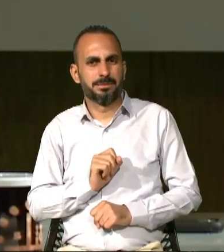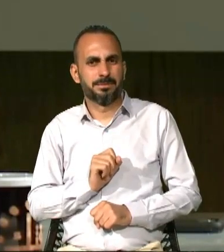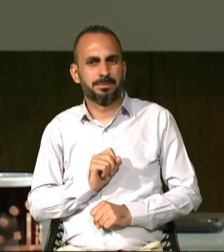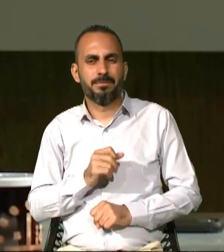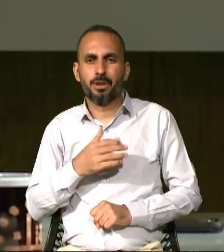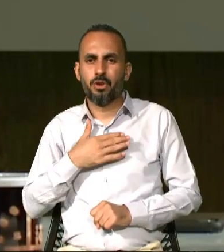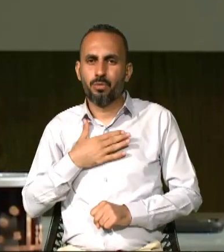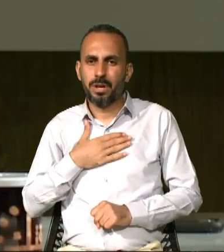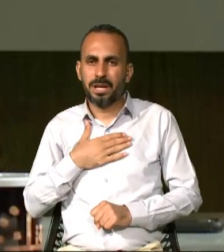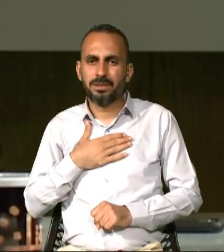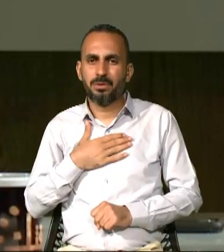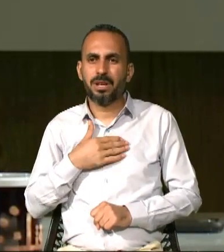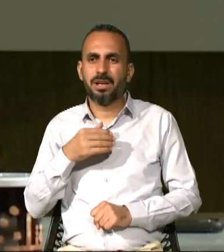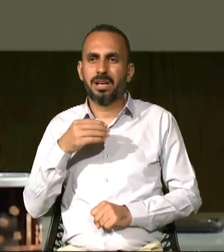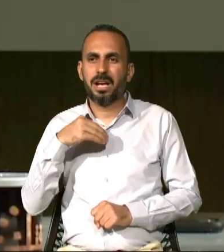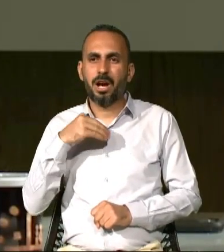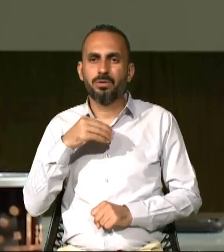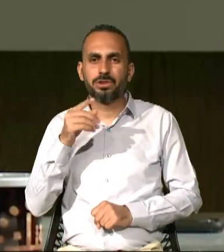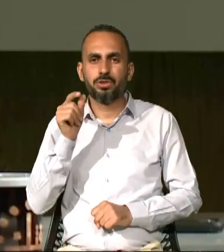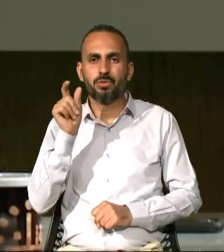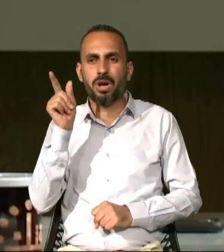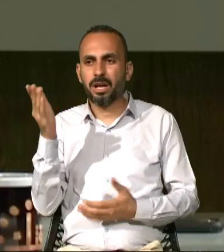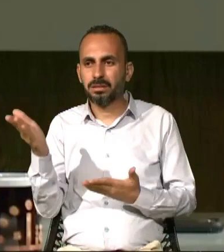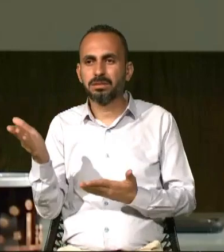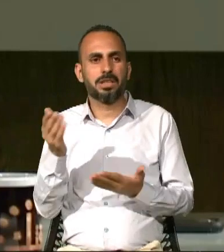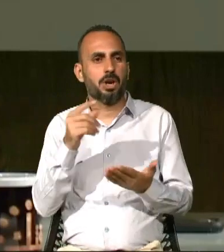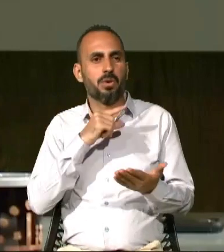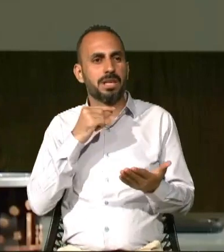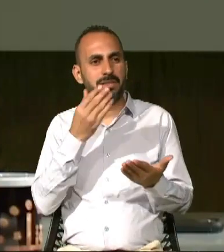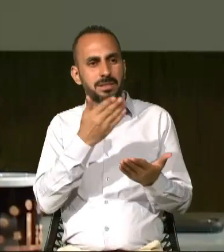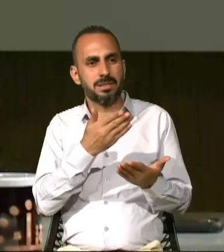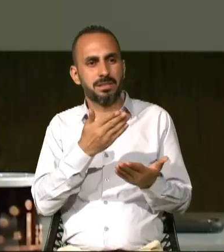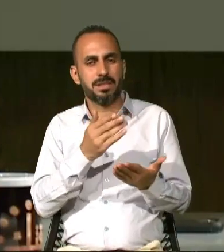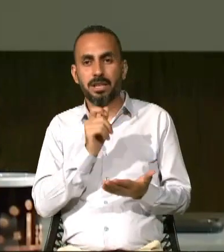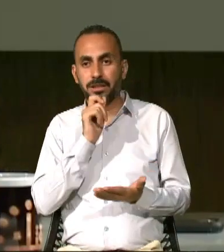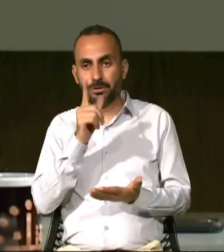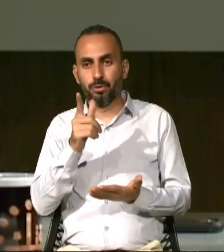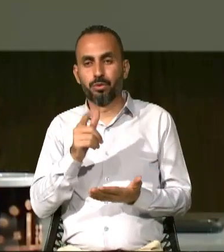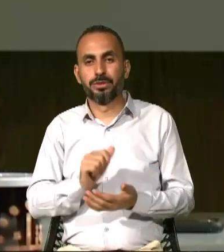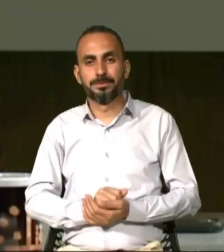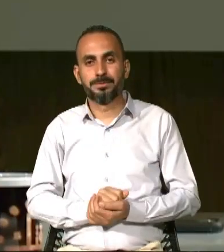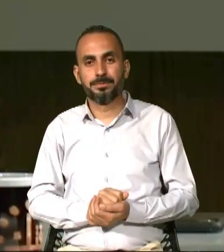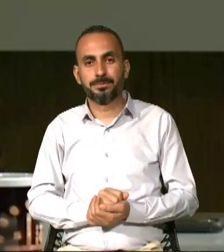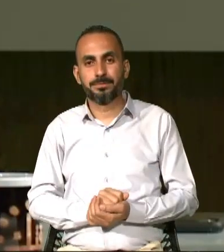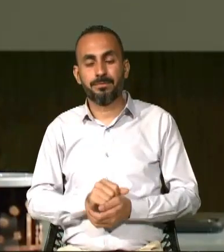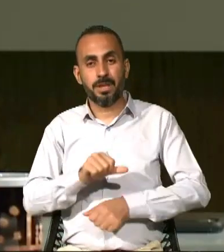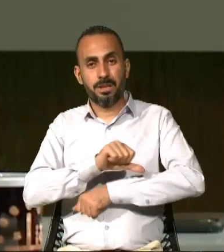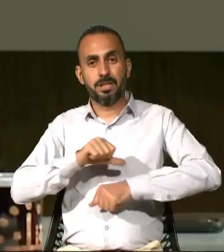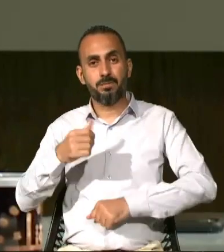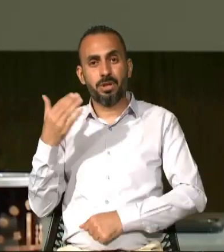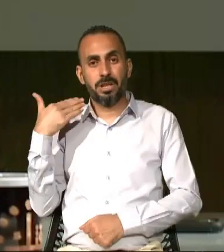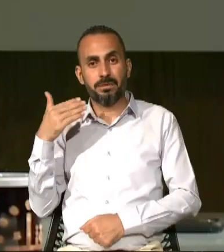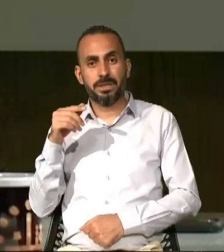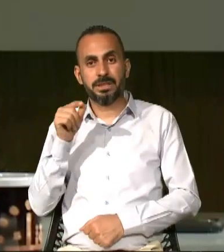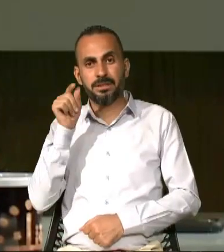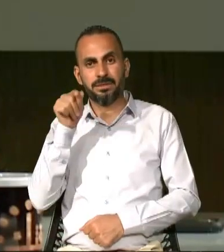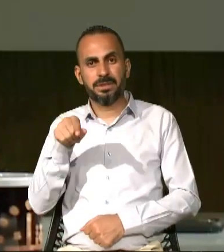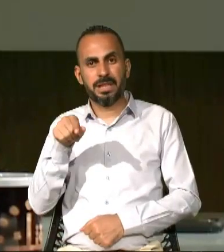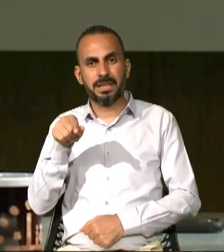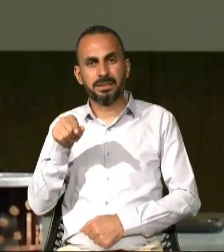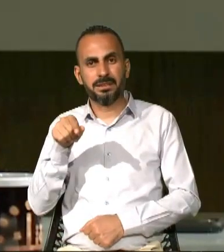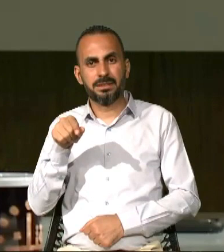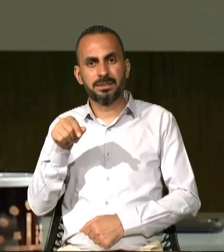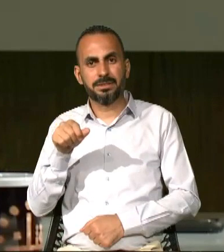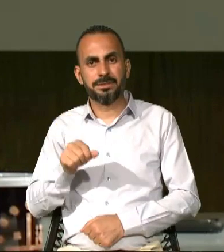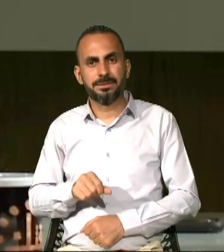وارجو ان حضرتك والاستاذ جرجس يعني يجيب على السؤال ده. كان الاسبوع اللي فات في حد